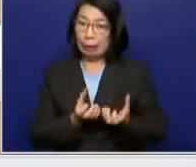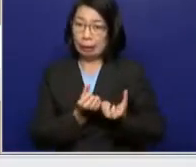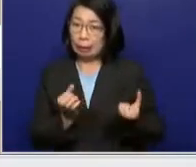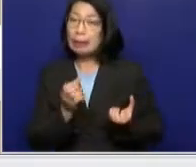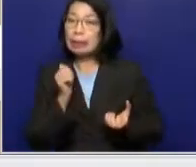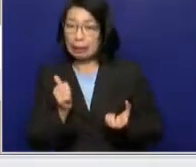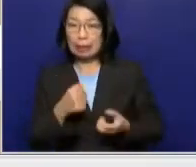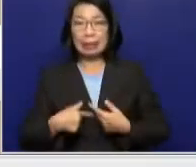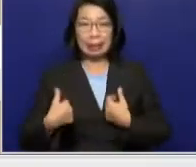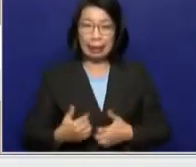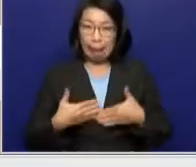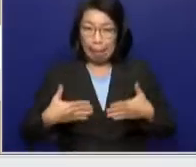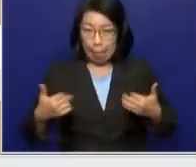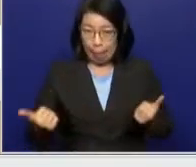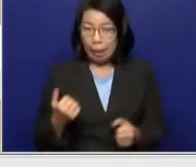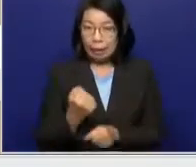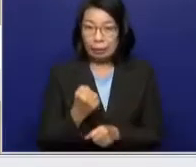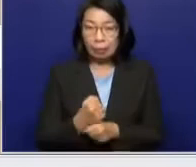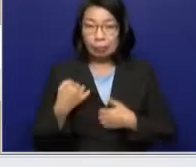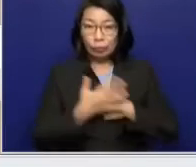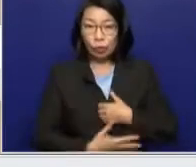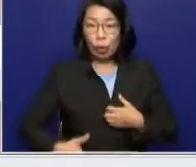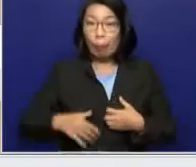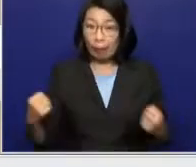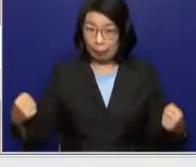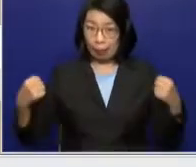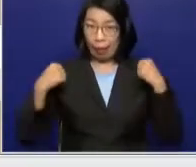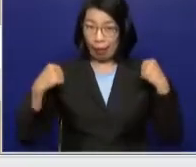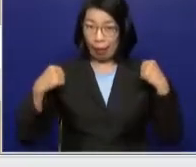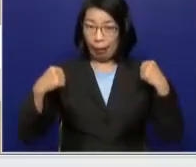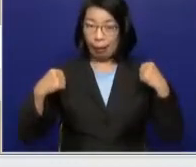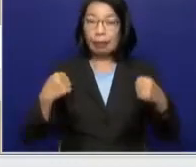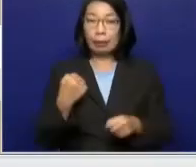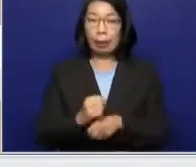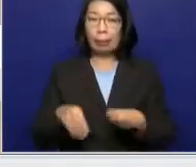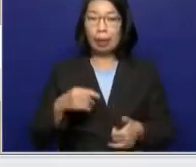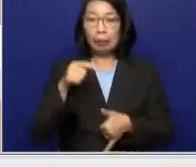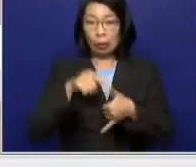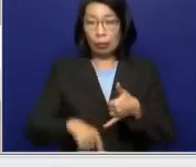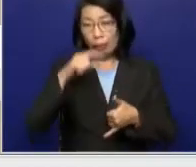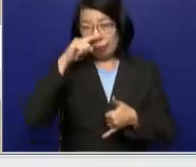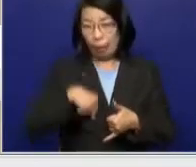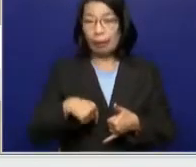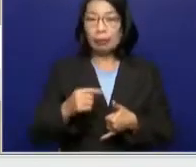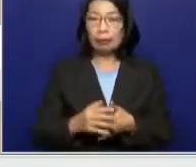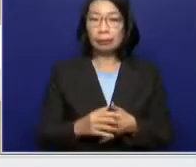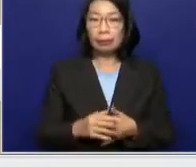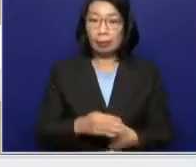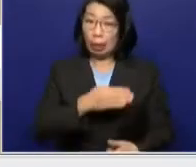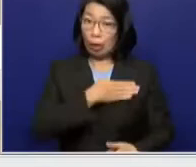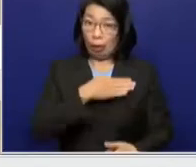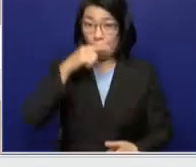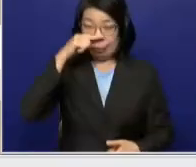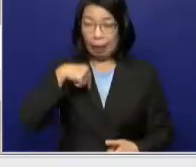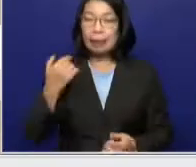สุขและสำคัญต้องมีสุขภาพที่แข็งแรงเพื่อเป็นคนไทยหรือพลเมืองไทยและพลเมืองไทยที่มี